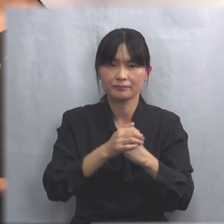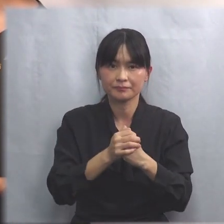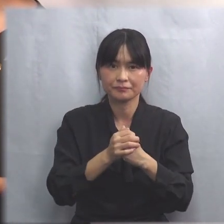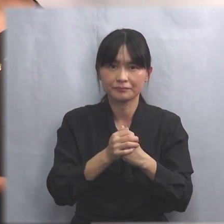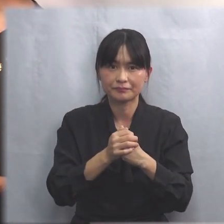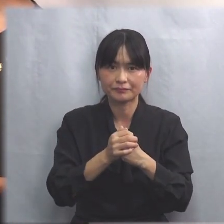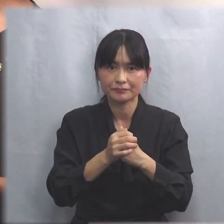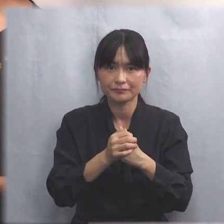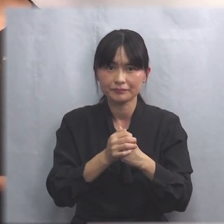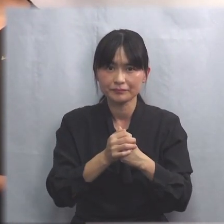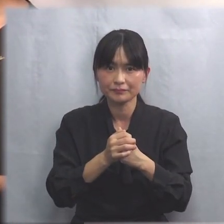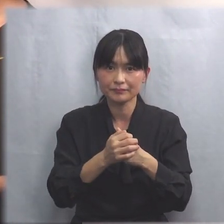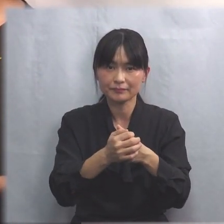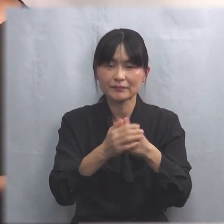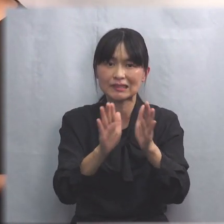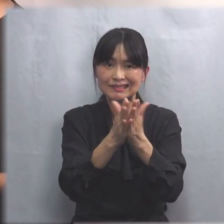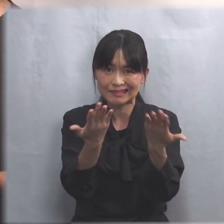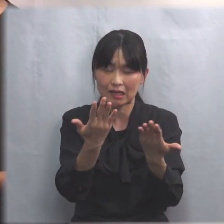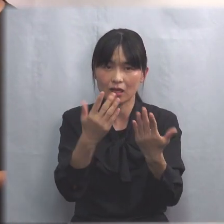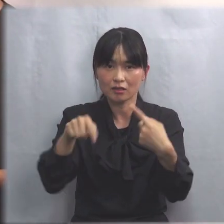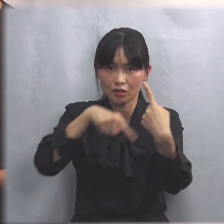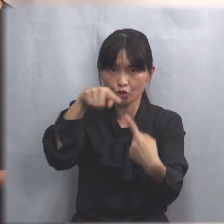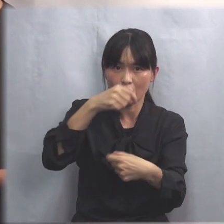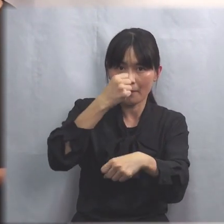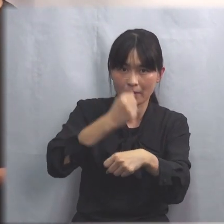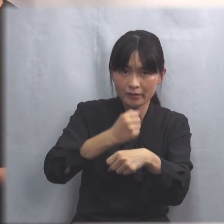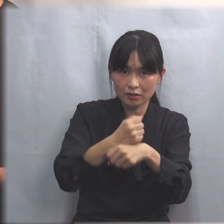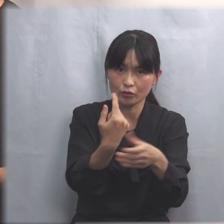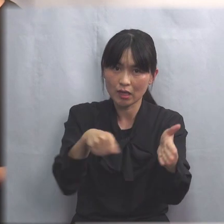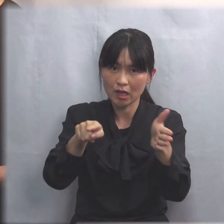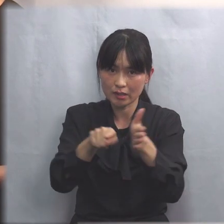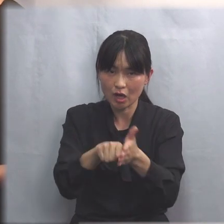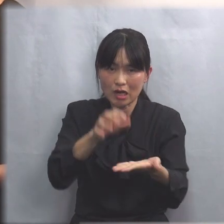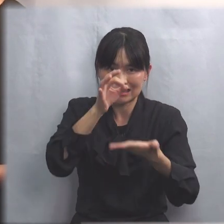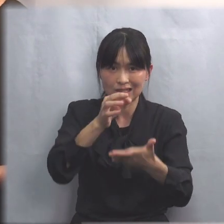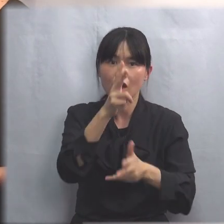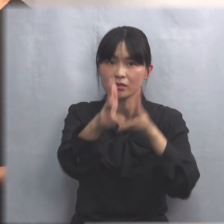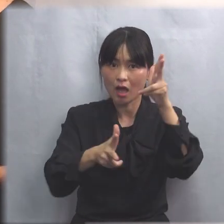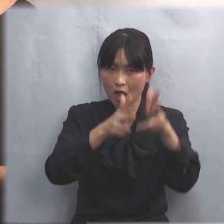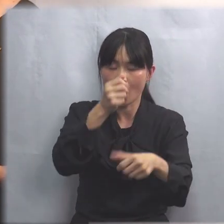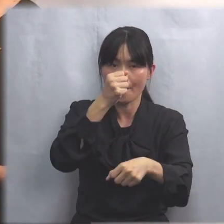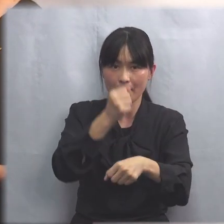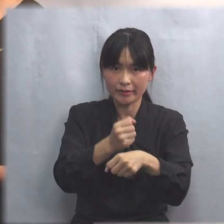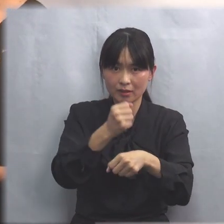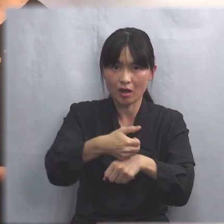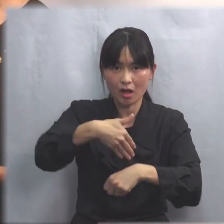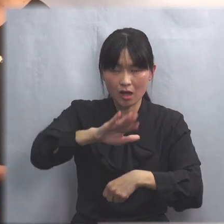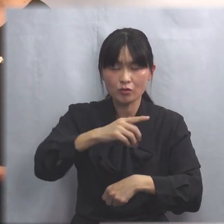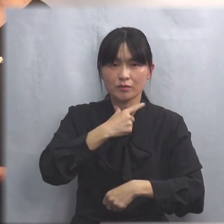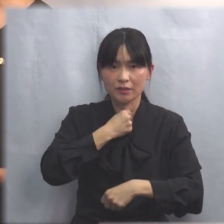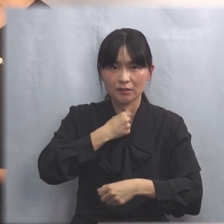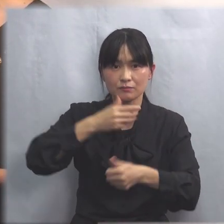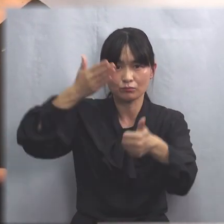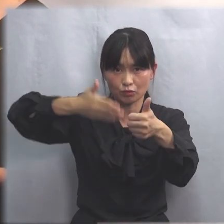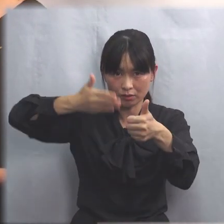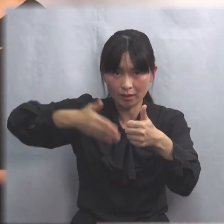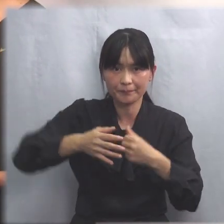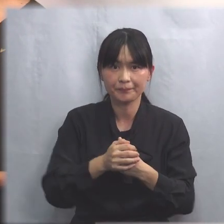그리고 이러한 기관지 운영을 위해서 별도의 재정 사업을 진행할 수 있도록 하자라고 하는 제안을